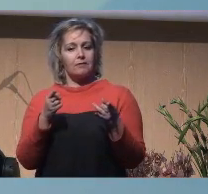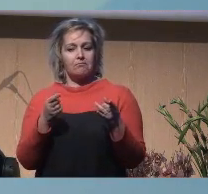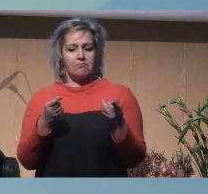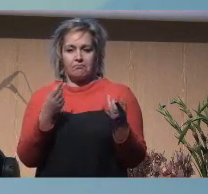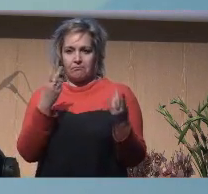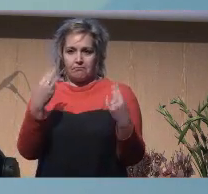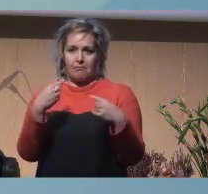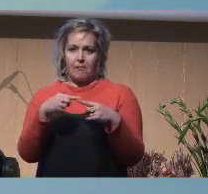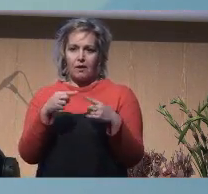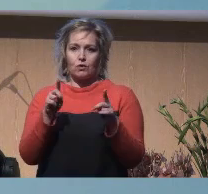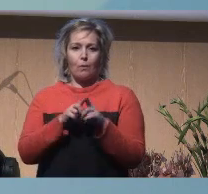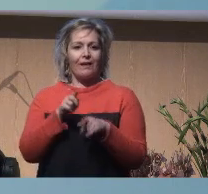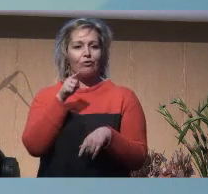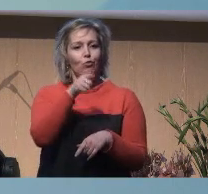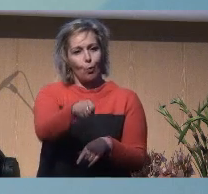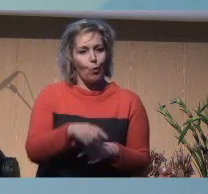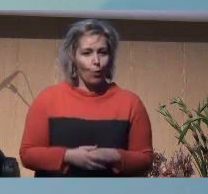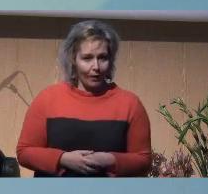som et du?